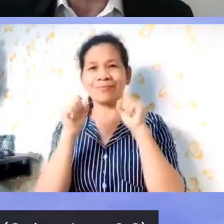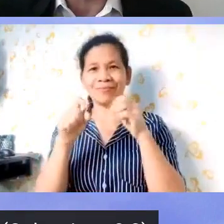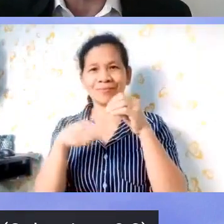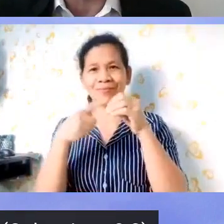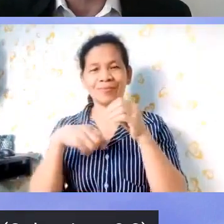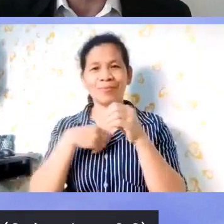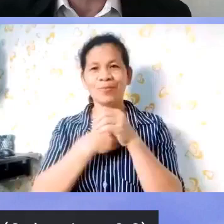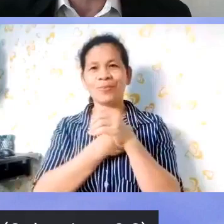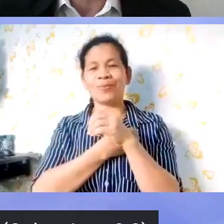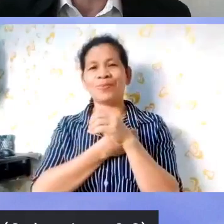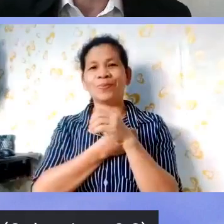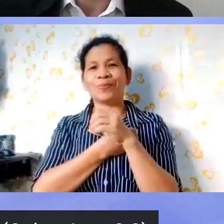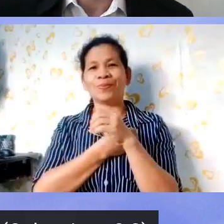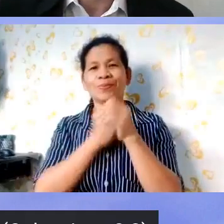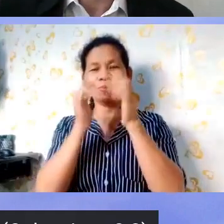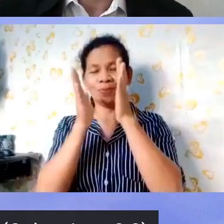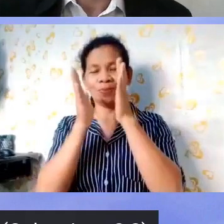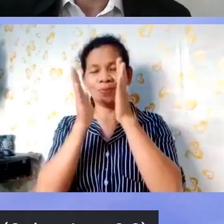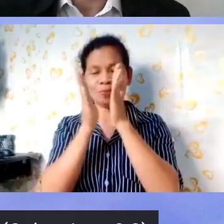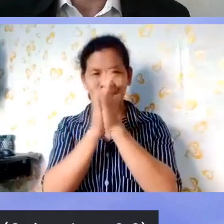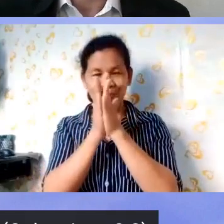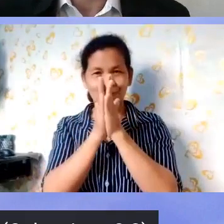spiritual